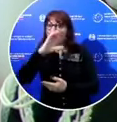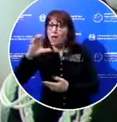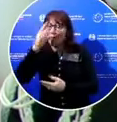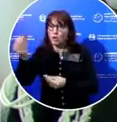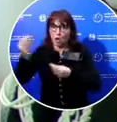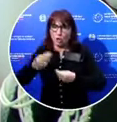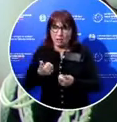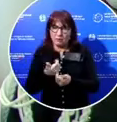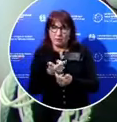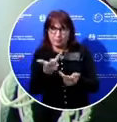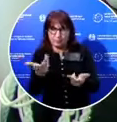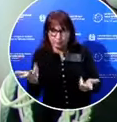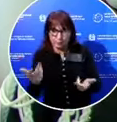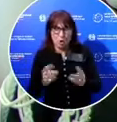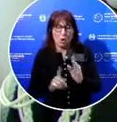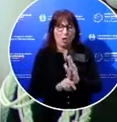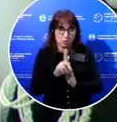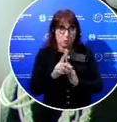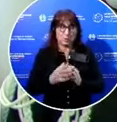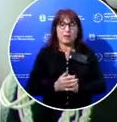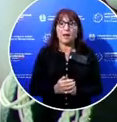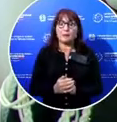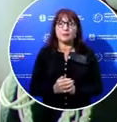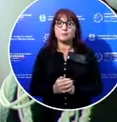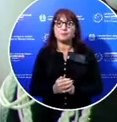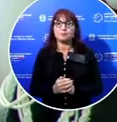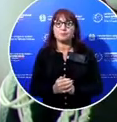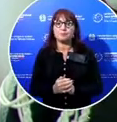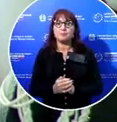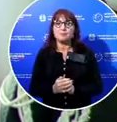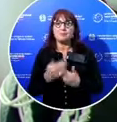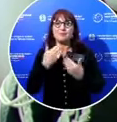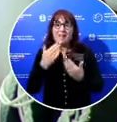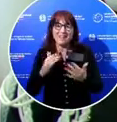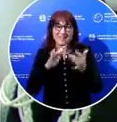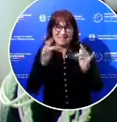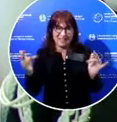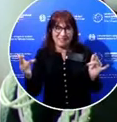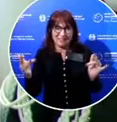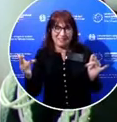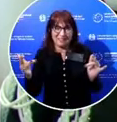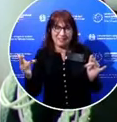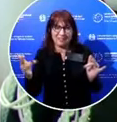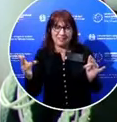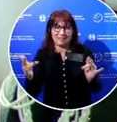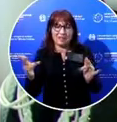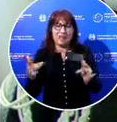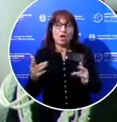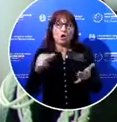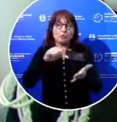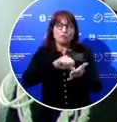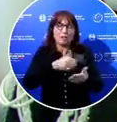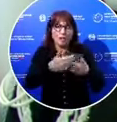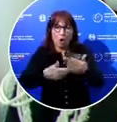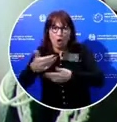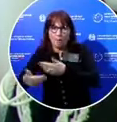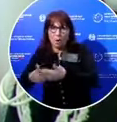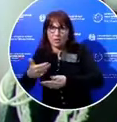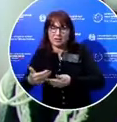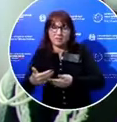e delle Tossicodipendenze, che da un network di enti e di centri collaborativi. Rispetto